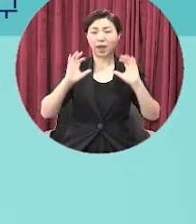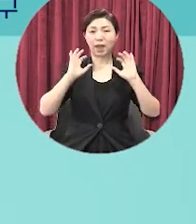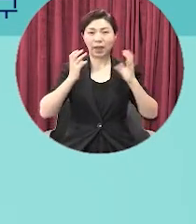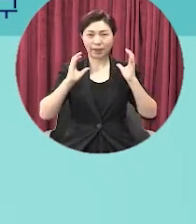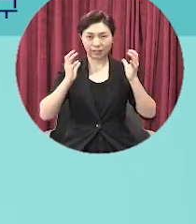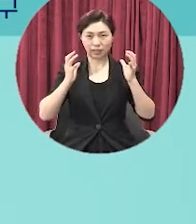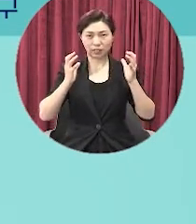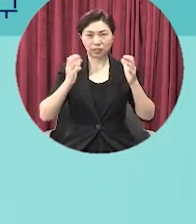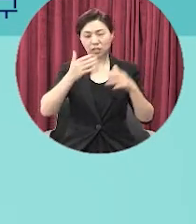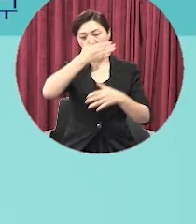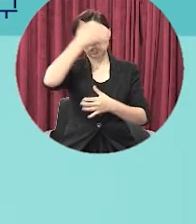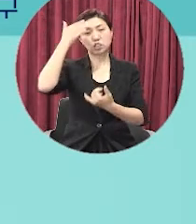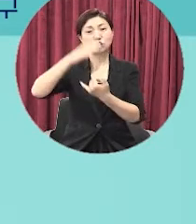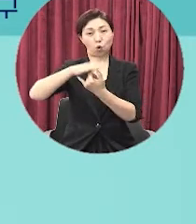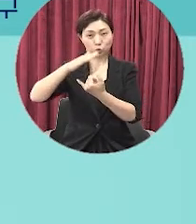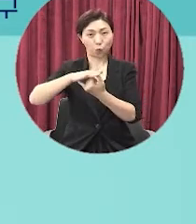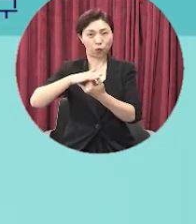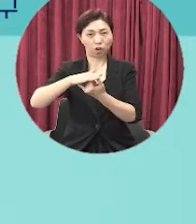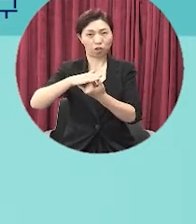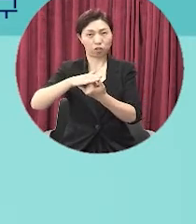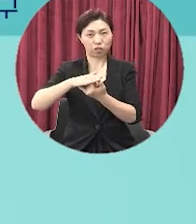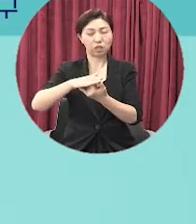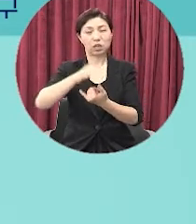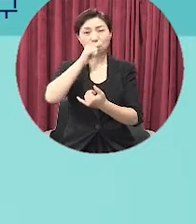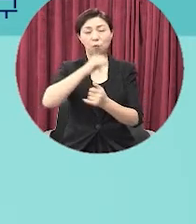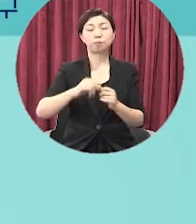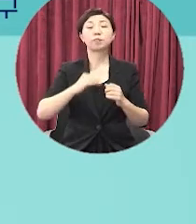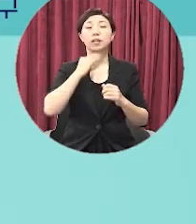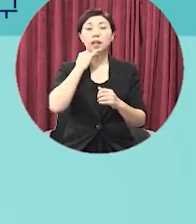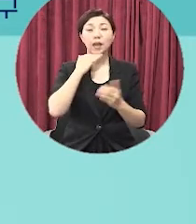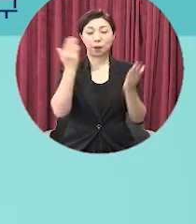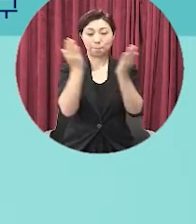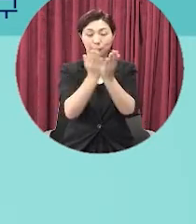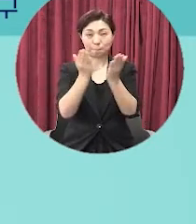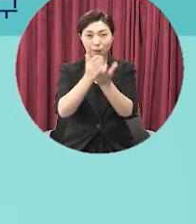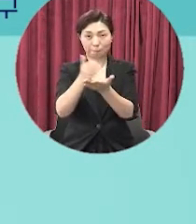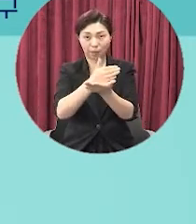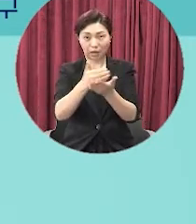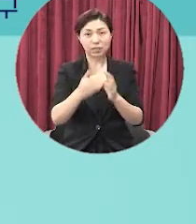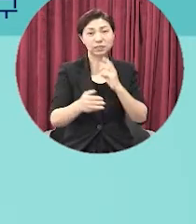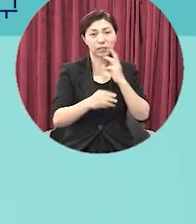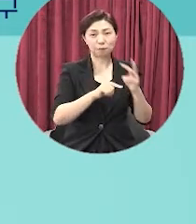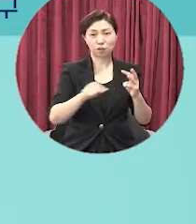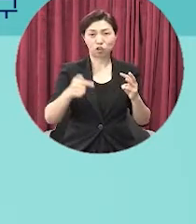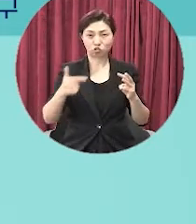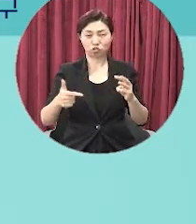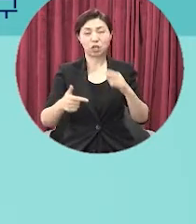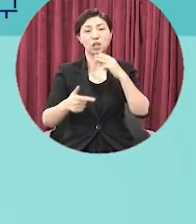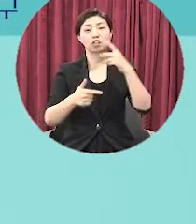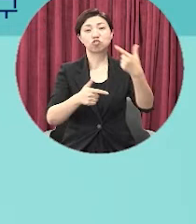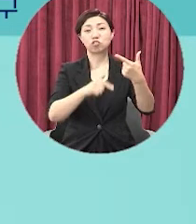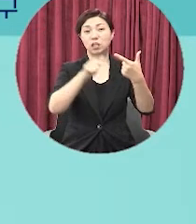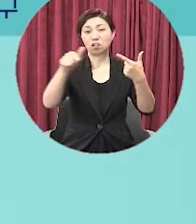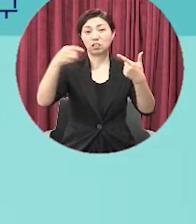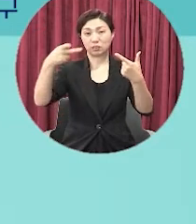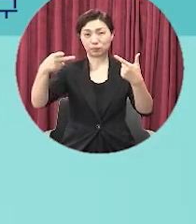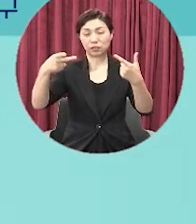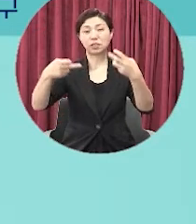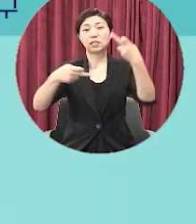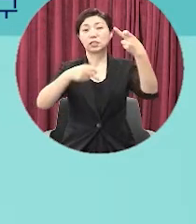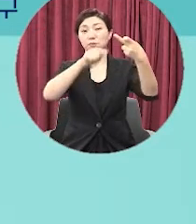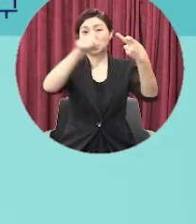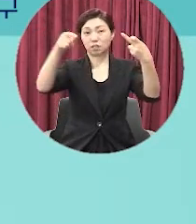하였으며 어제 생애주기별 분류 영서 3 3 3 에서 6색 6세에서 12세 12세 10차 18세의